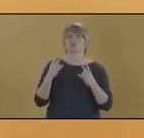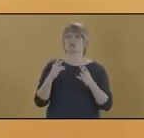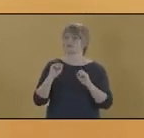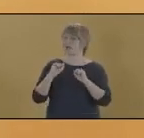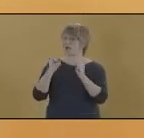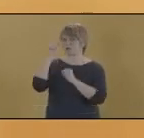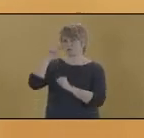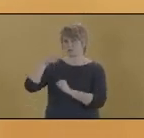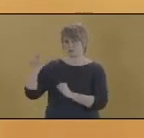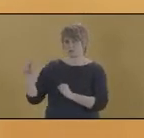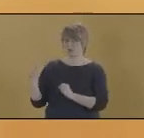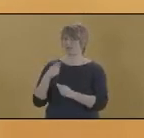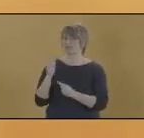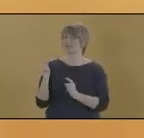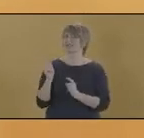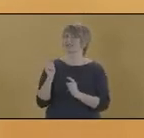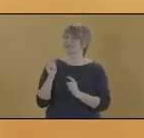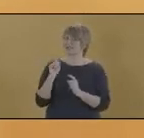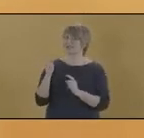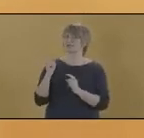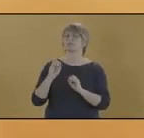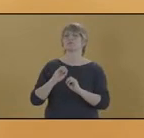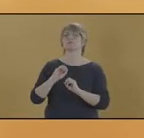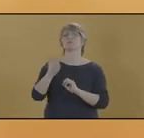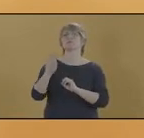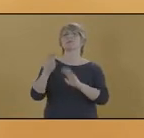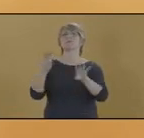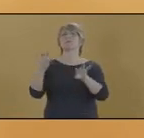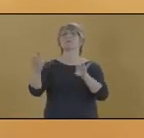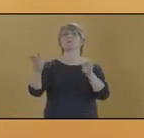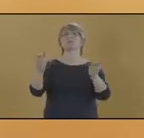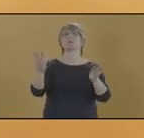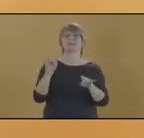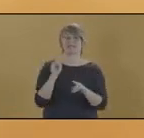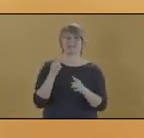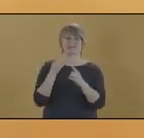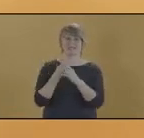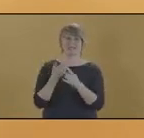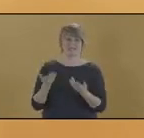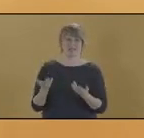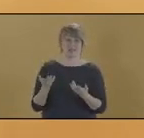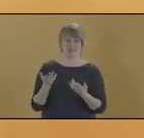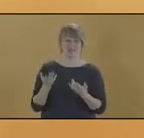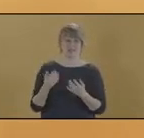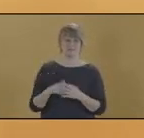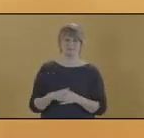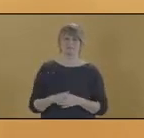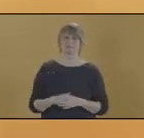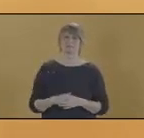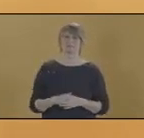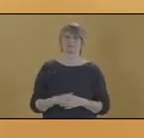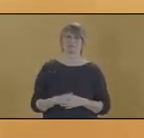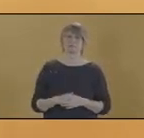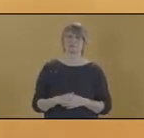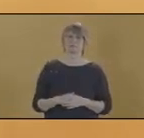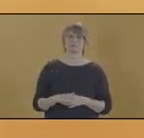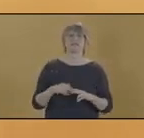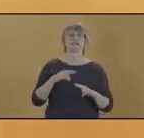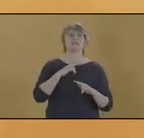Akteuren auch ganz gezielt gestreut. Dann bei den sozialen Medien geht es sehr stark einfach nochmal um